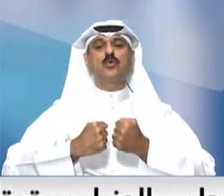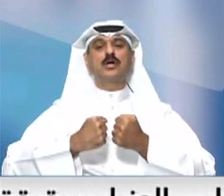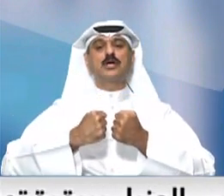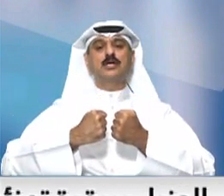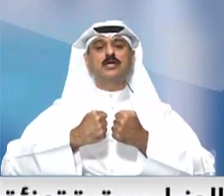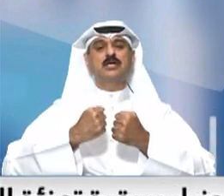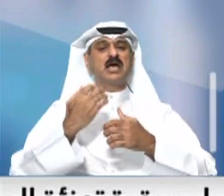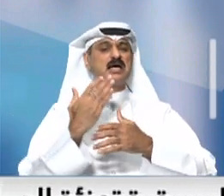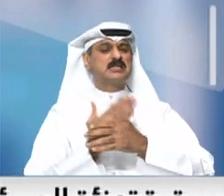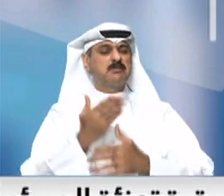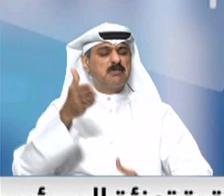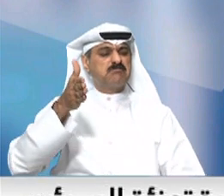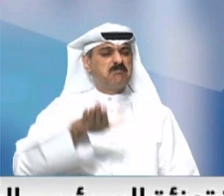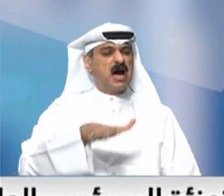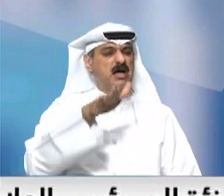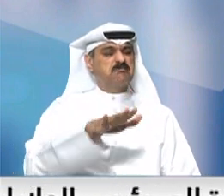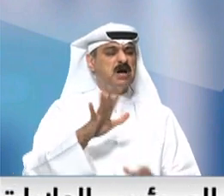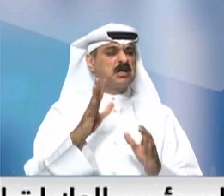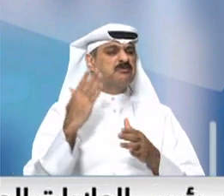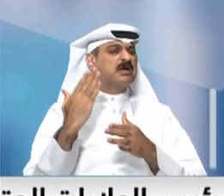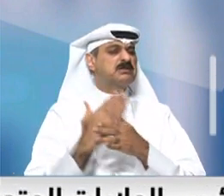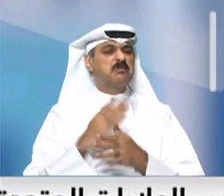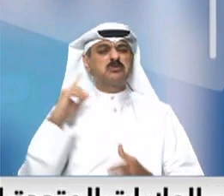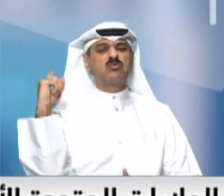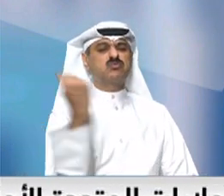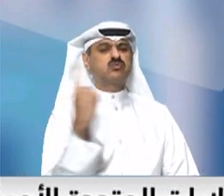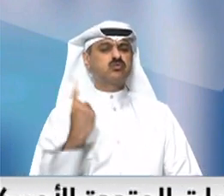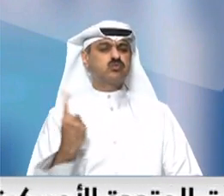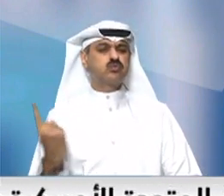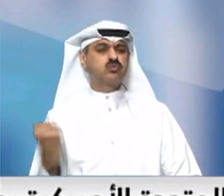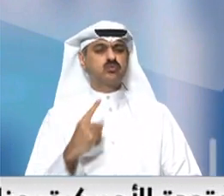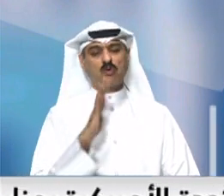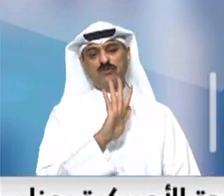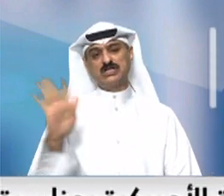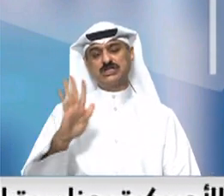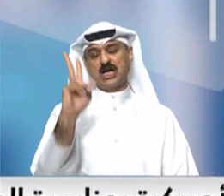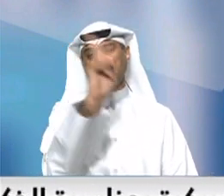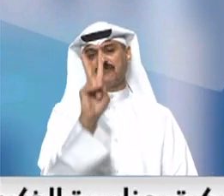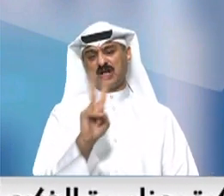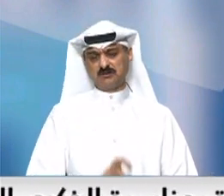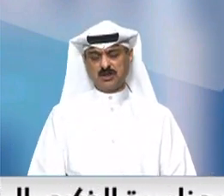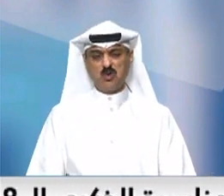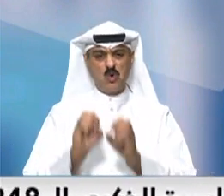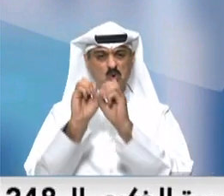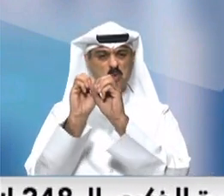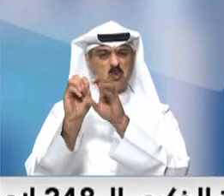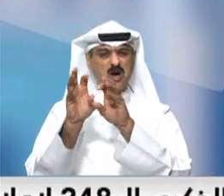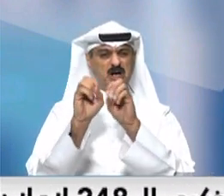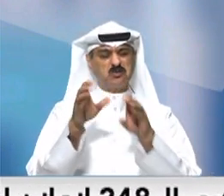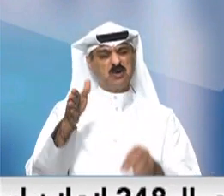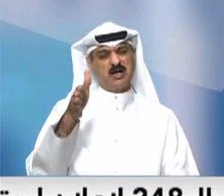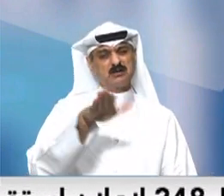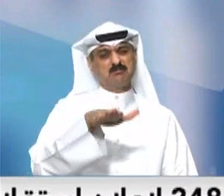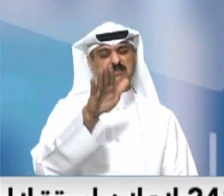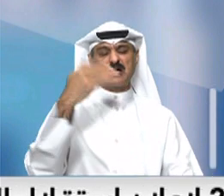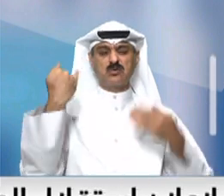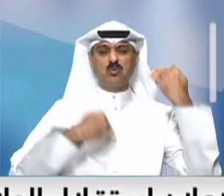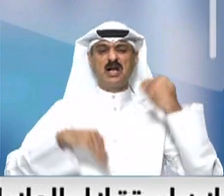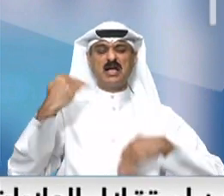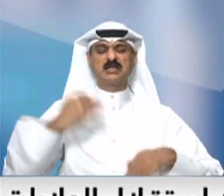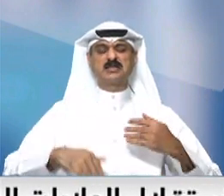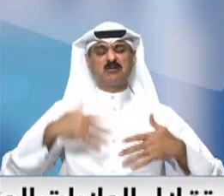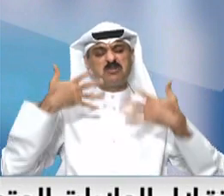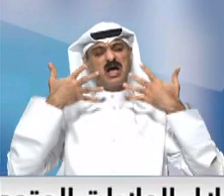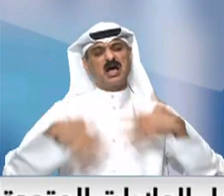بضحايا الاعصار المدمر الذي ضرب شرقي فانزويلا واسفر عن سقوط عدد من الضحايا والمصابين